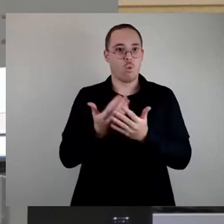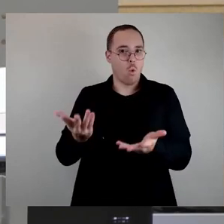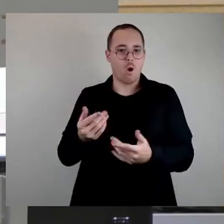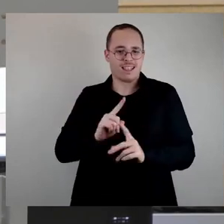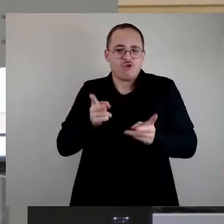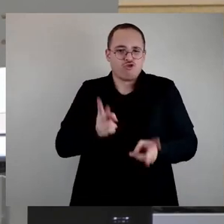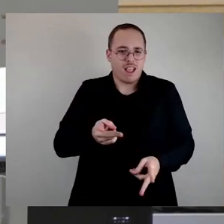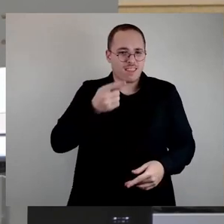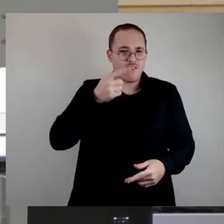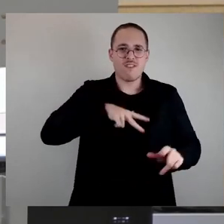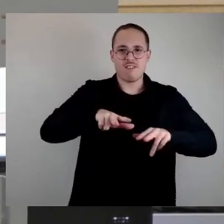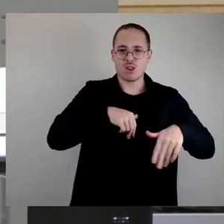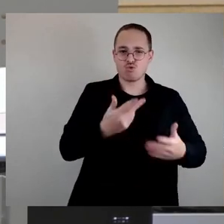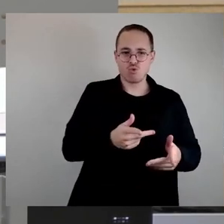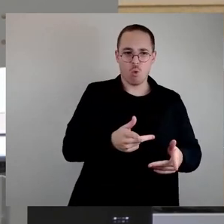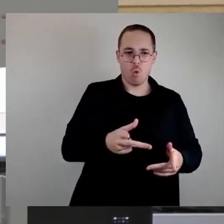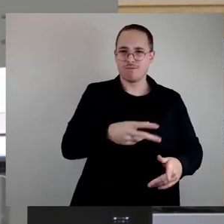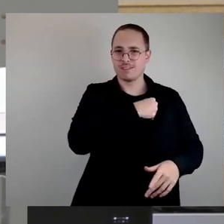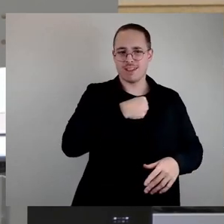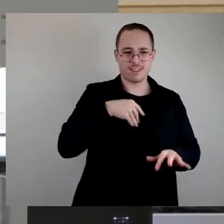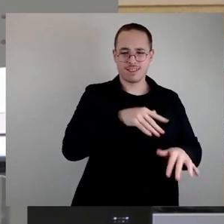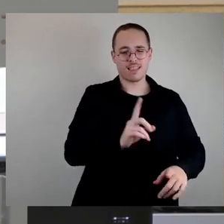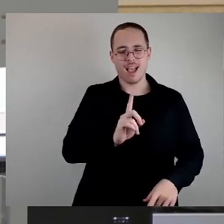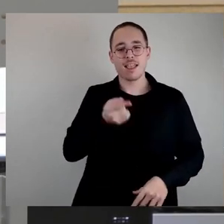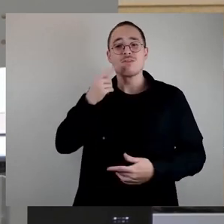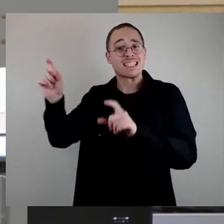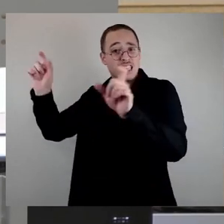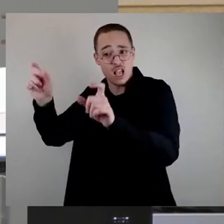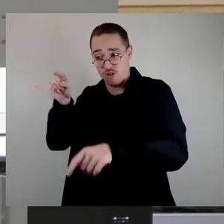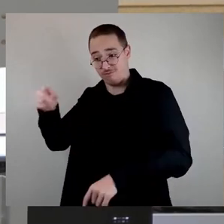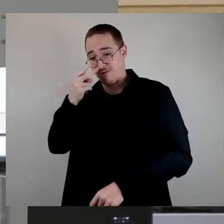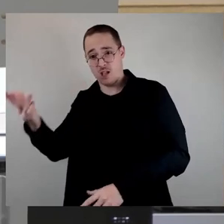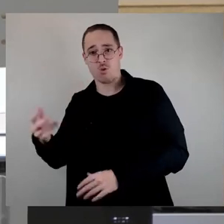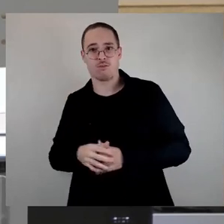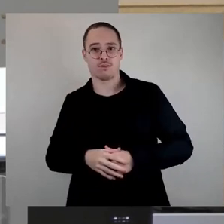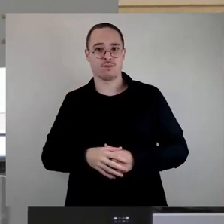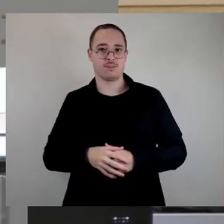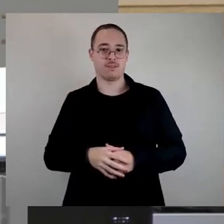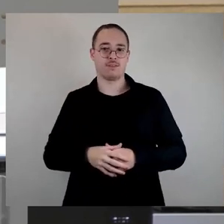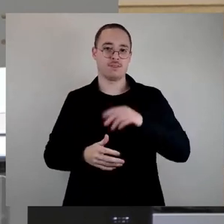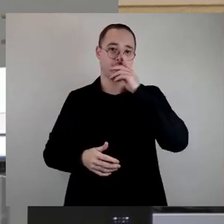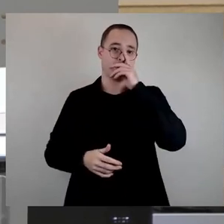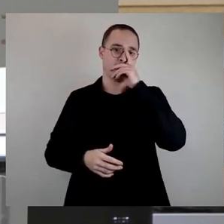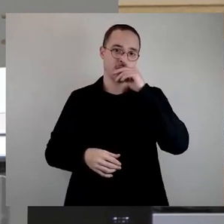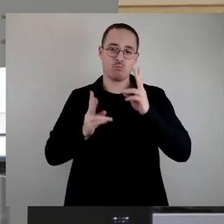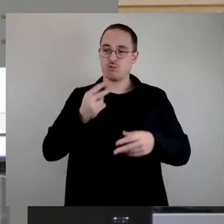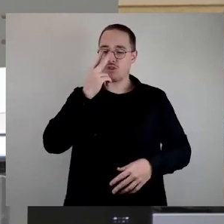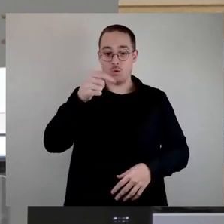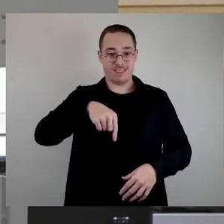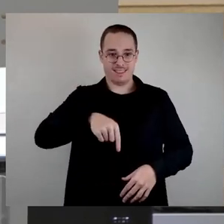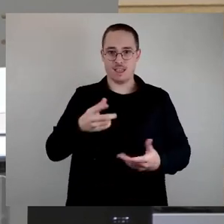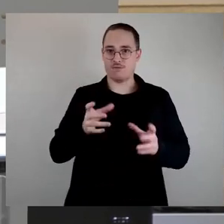einen Missstand in der Gesellschaft, was kann man denn tatsächlich durch die Beschlüsse eines Gremiums wirklich daran